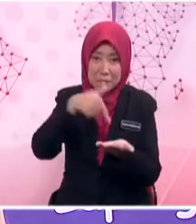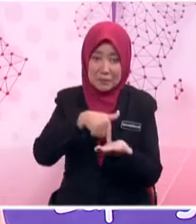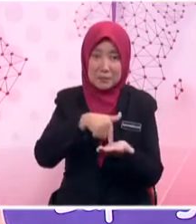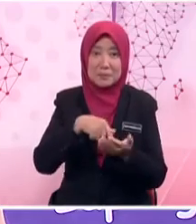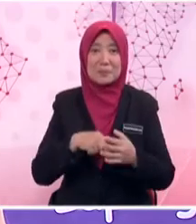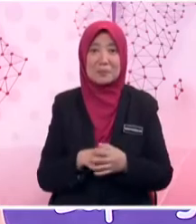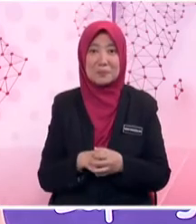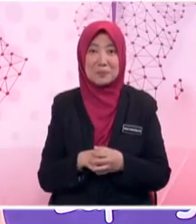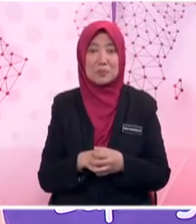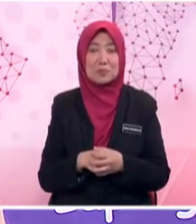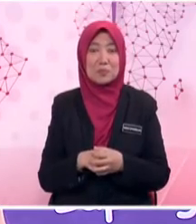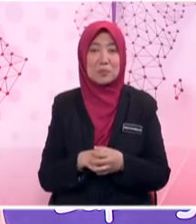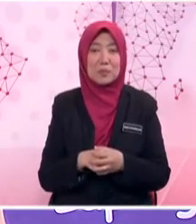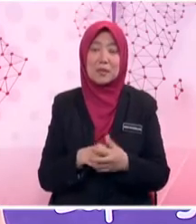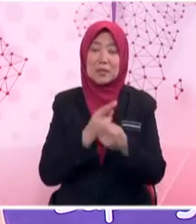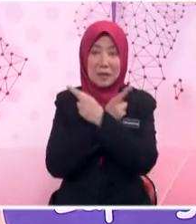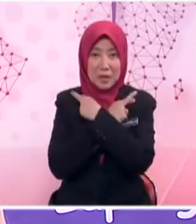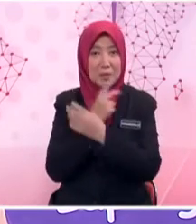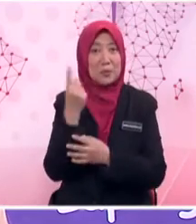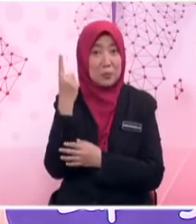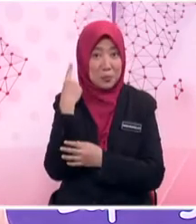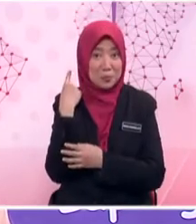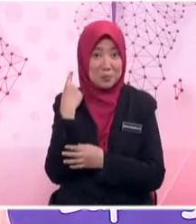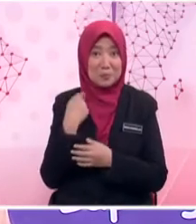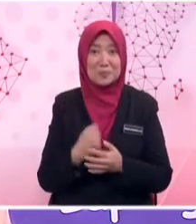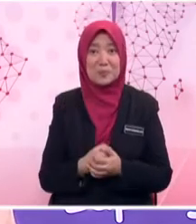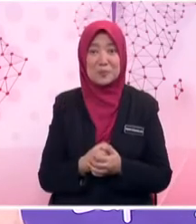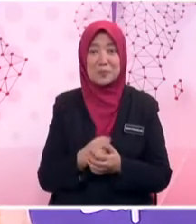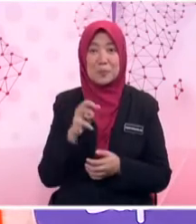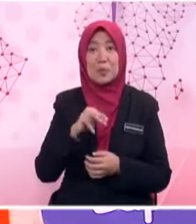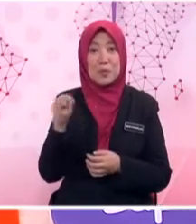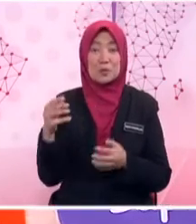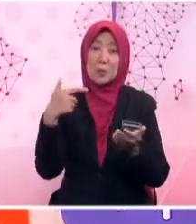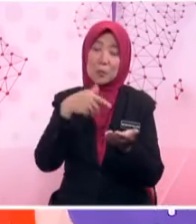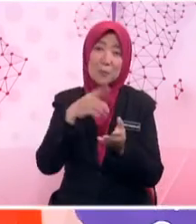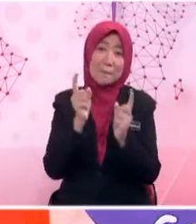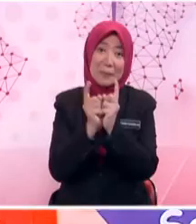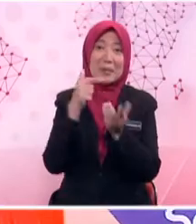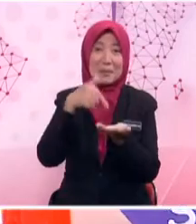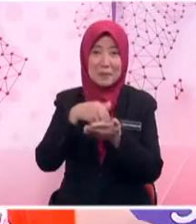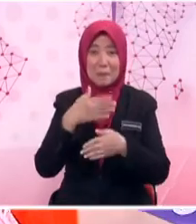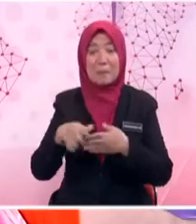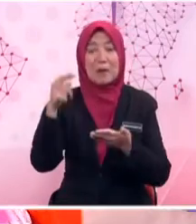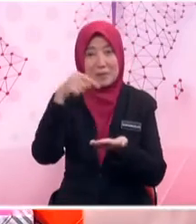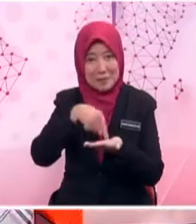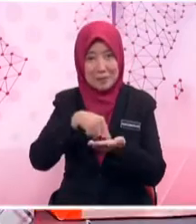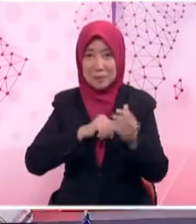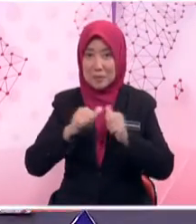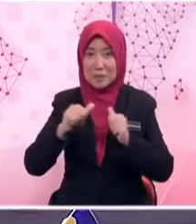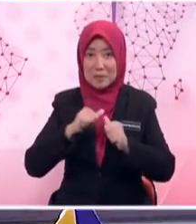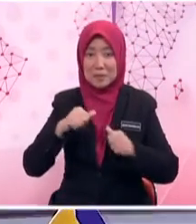bawakan sekejap lagi. Tapi kita berehat dulu, ya, cikgu. Ya, okey, murid-murid, jumpa lagi selepas ini untuk aktiviti yang